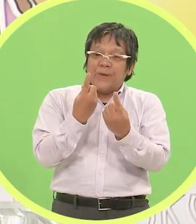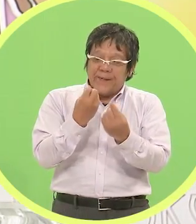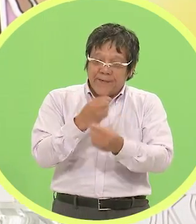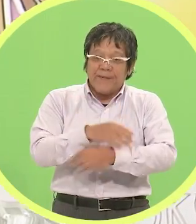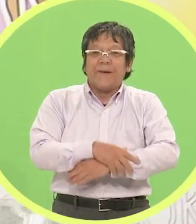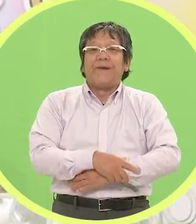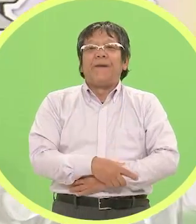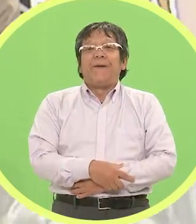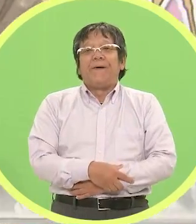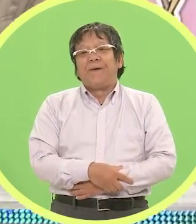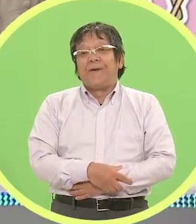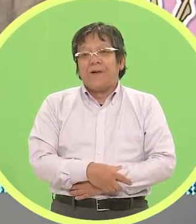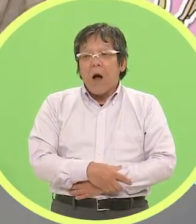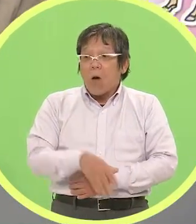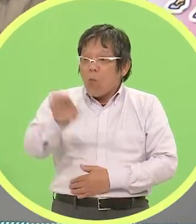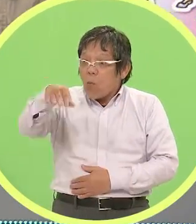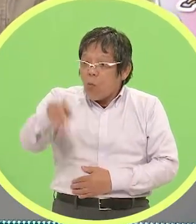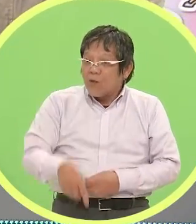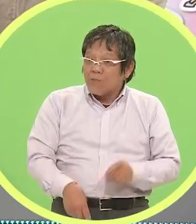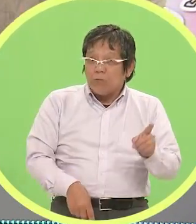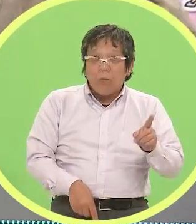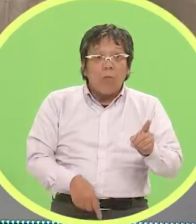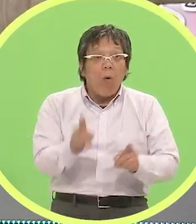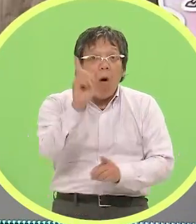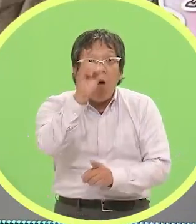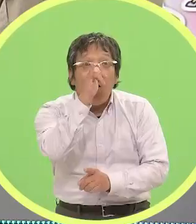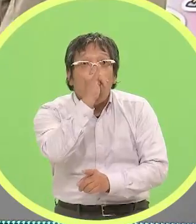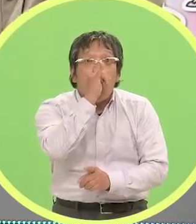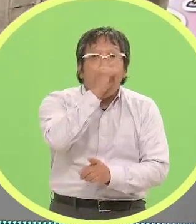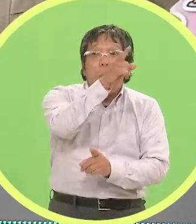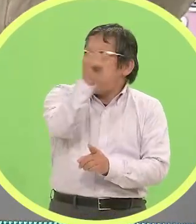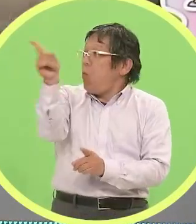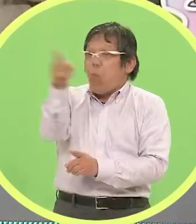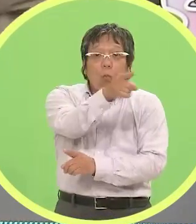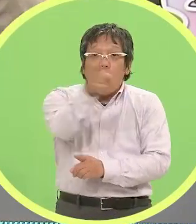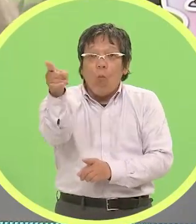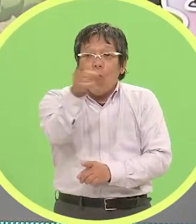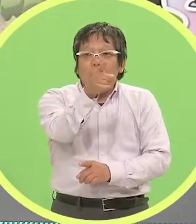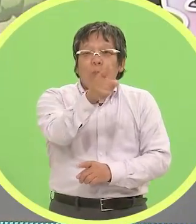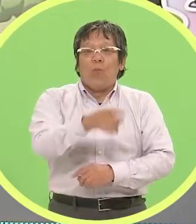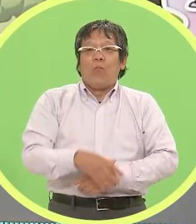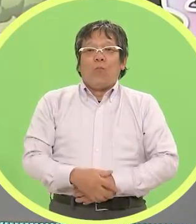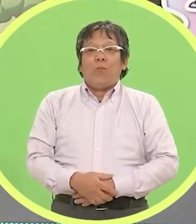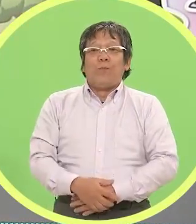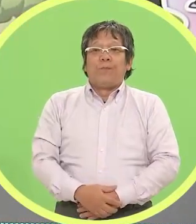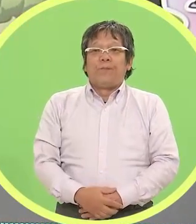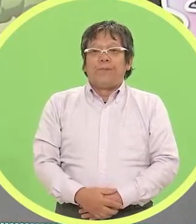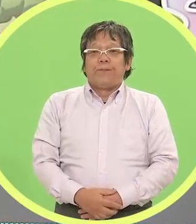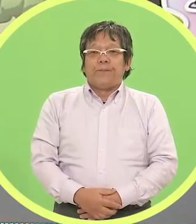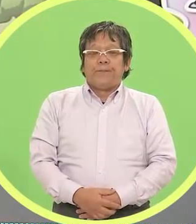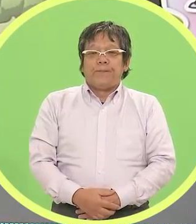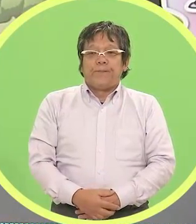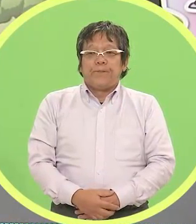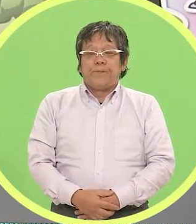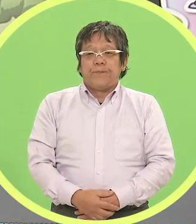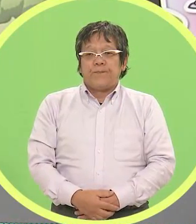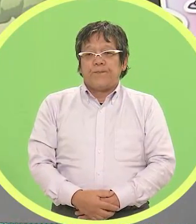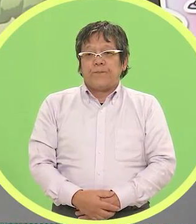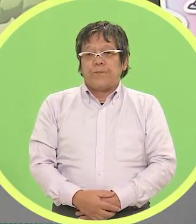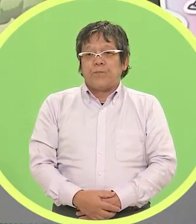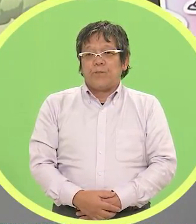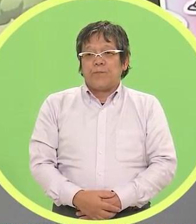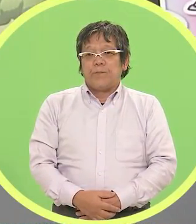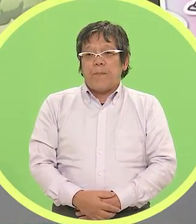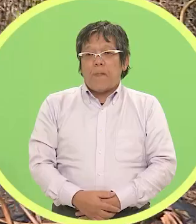ったよね。 じゃあ食べに行きましょうよ。 はっ、ちょっと VTR 出た人、ちょっと、はい、早い、VTR 出た人。